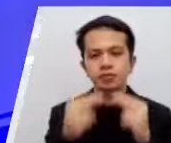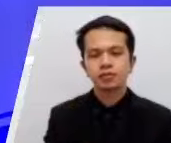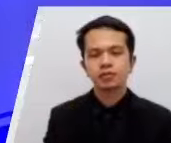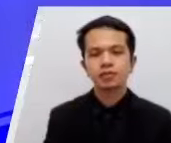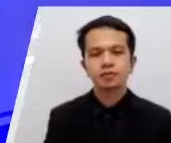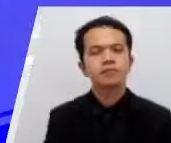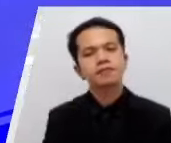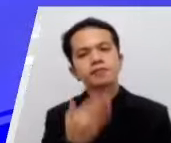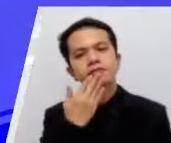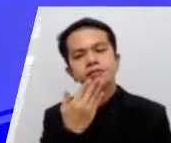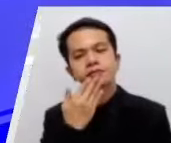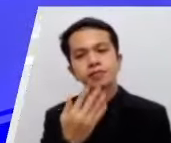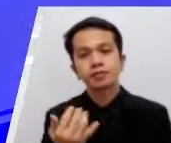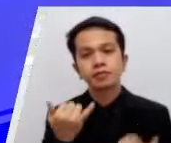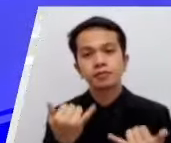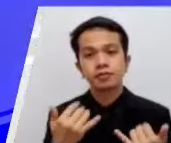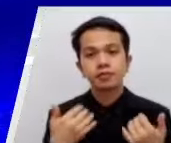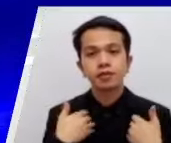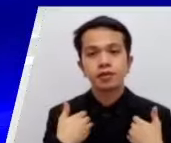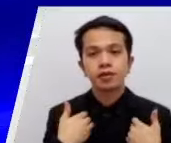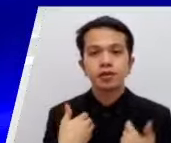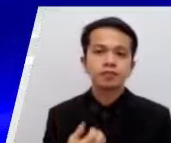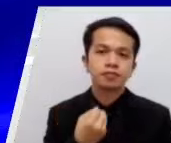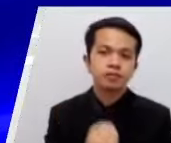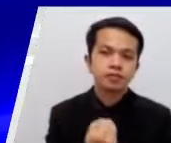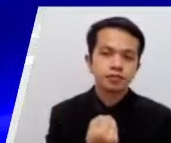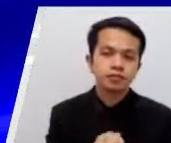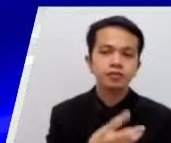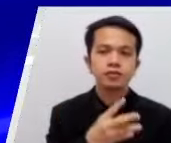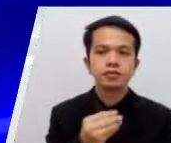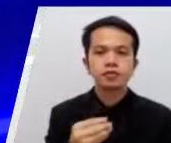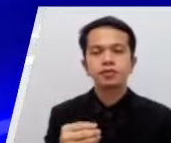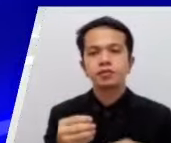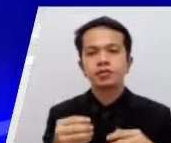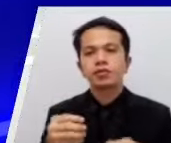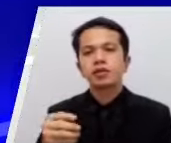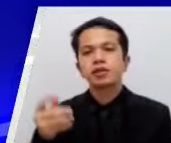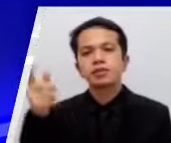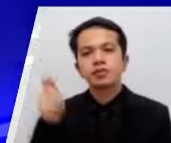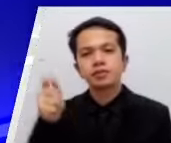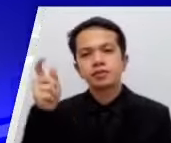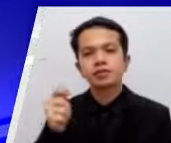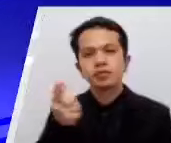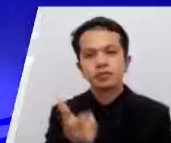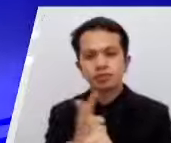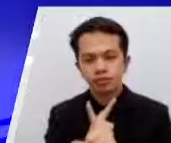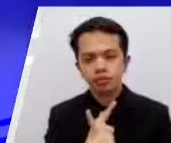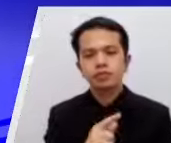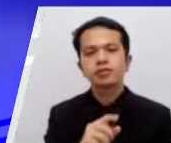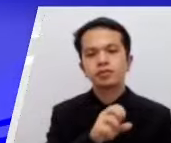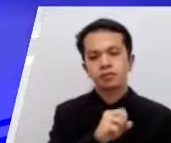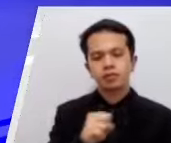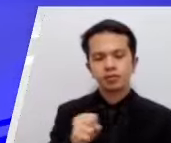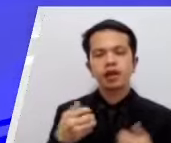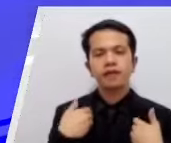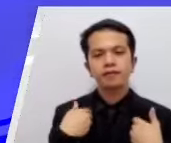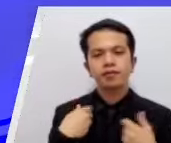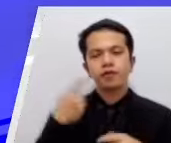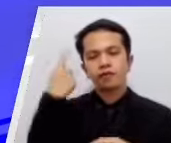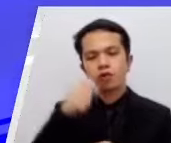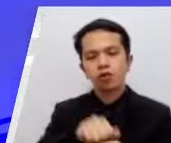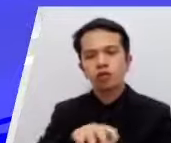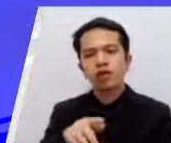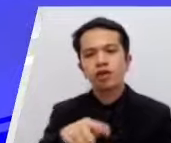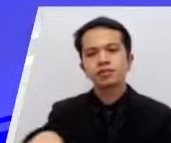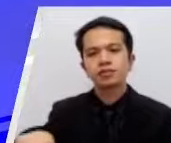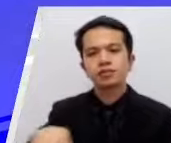Samantala, may salary at pension loan ang SSS sa mga miyembro at pensioner nilang apektado ng bagyong Christine.